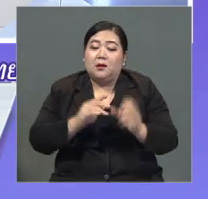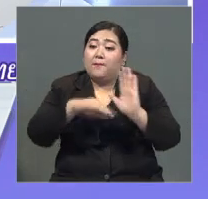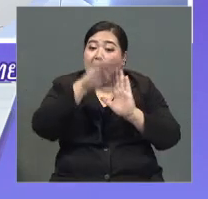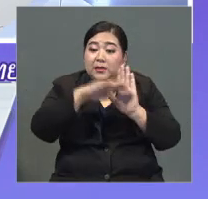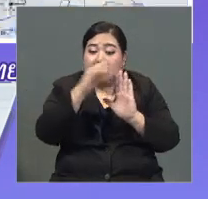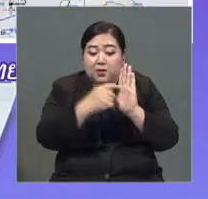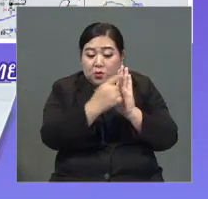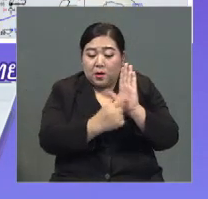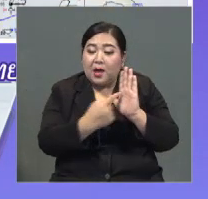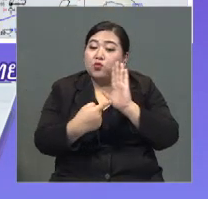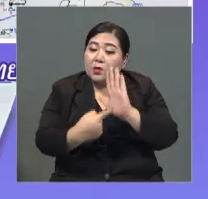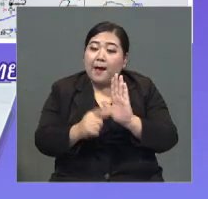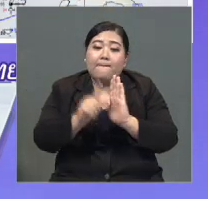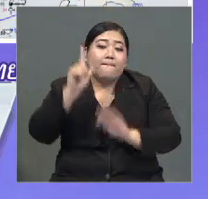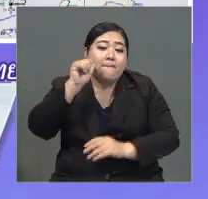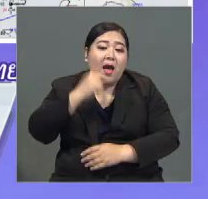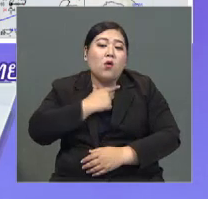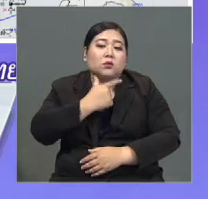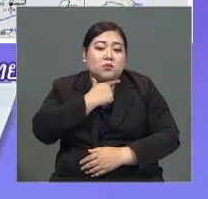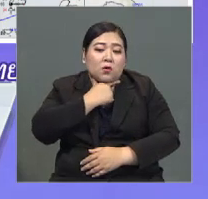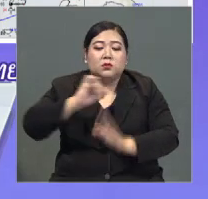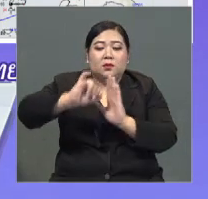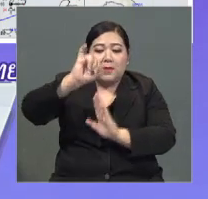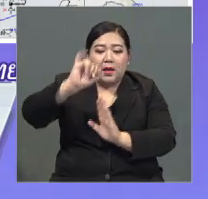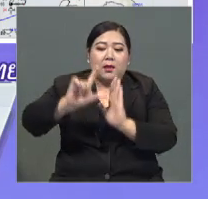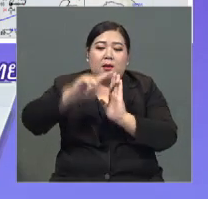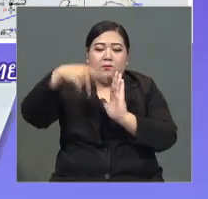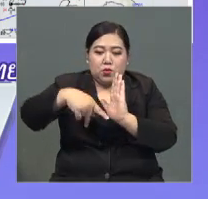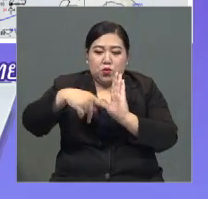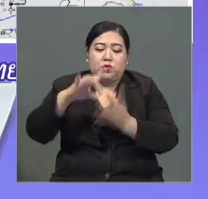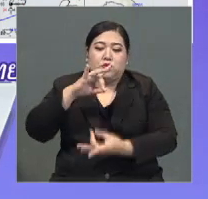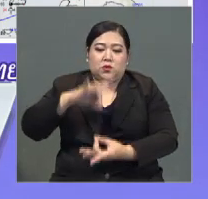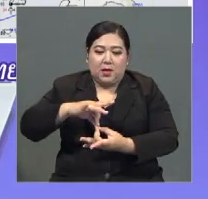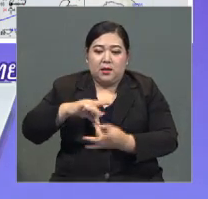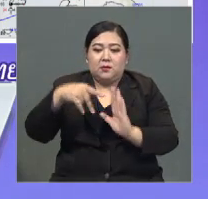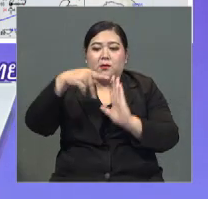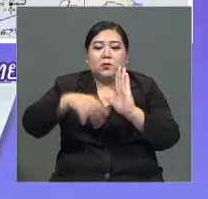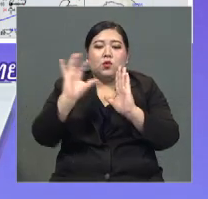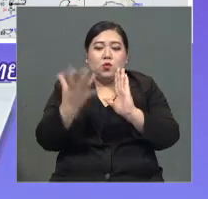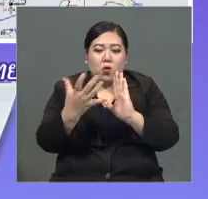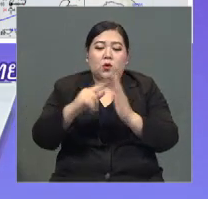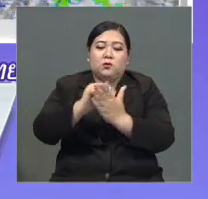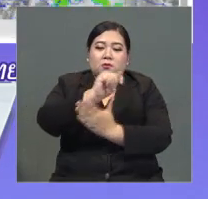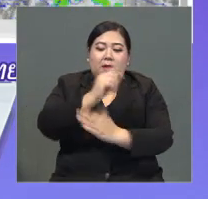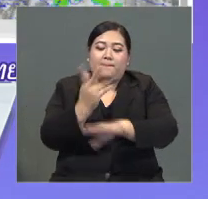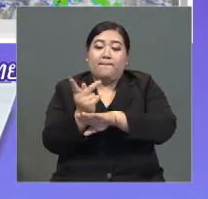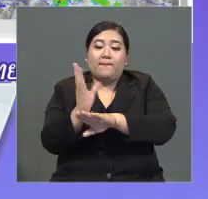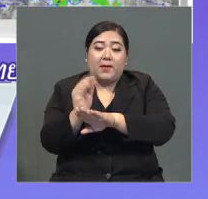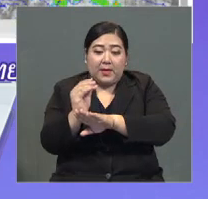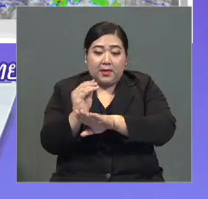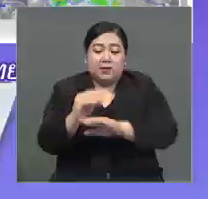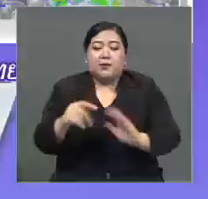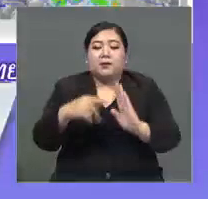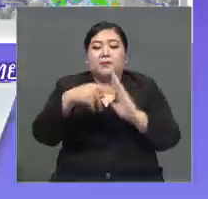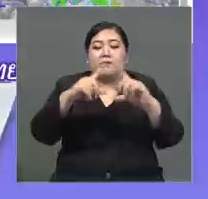ตอนล่างเช่นแ่ห่องสอน เชียงใหม่ ลำพูล สุขโไย พิศสุโลกตากำแพเผ็ิศกิจ พับูลห่วงก็ห่วง